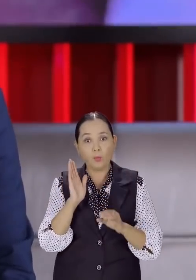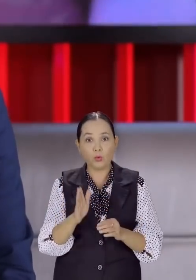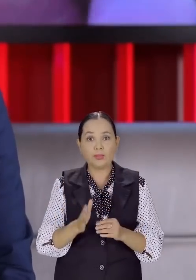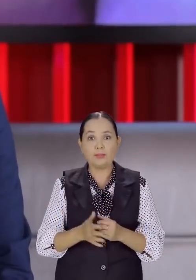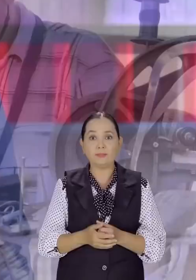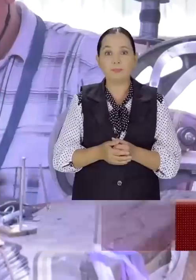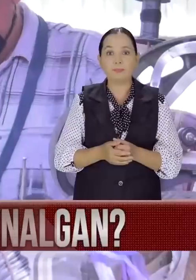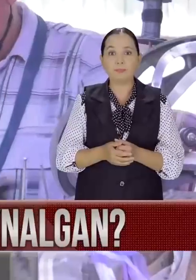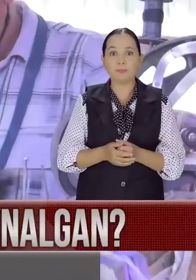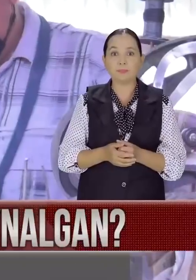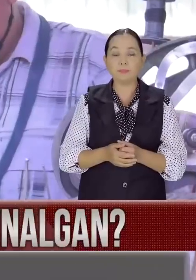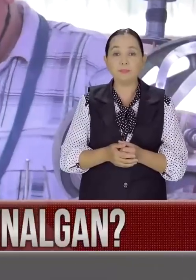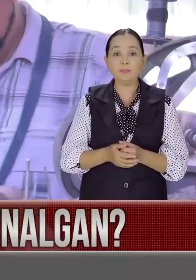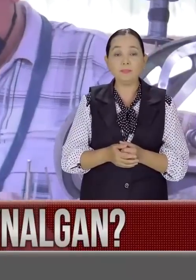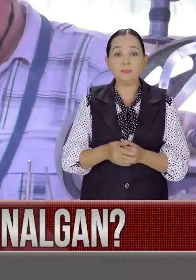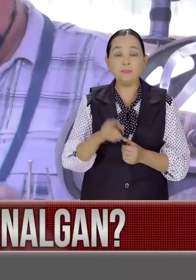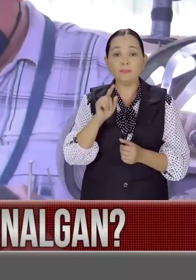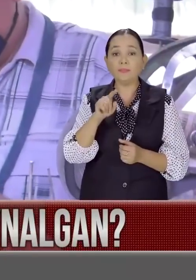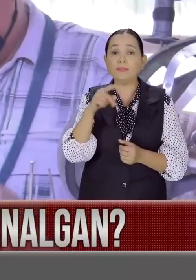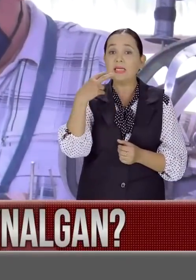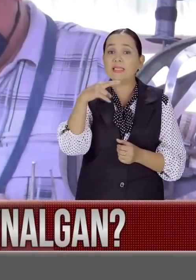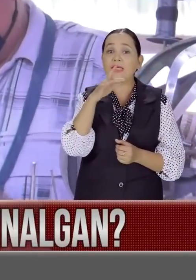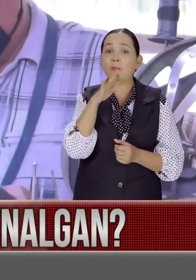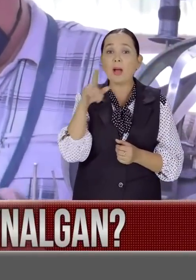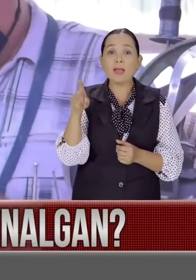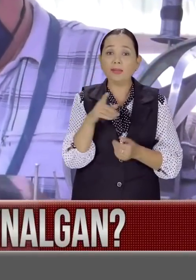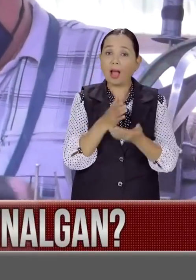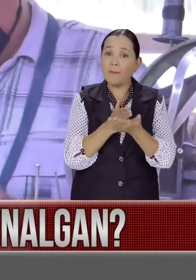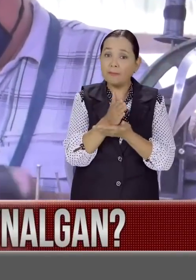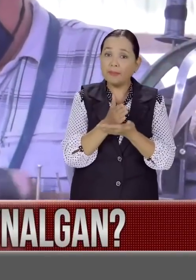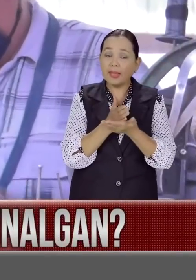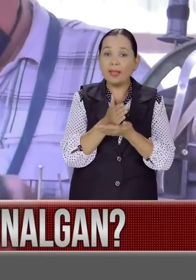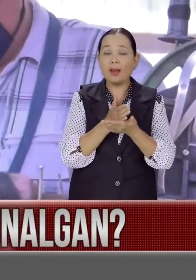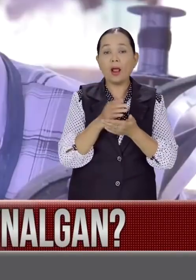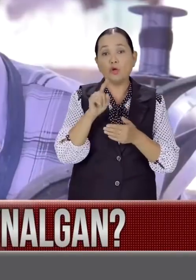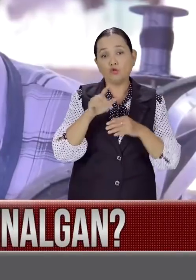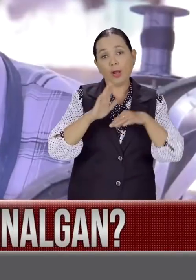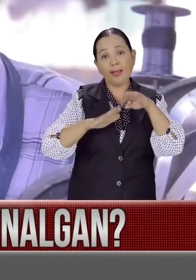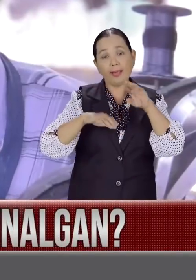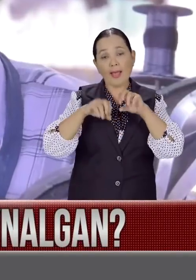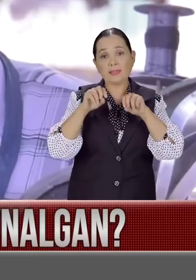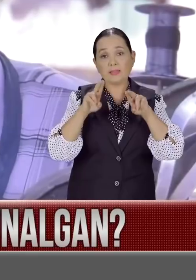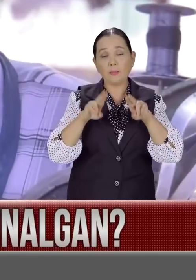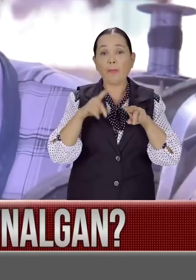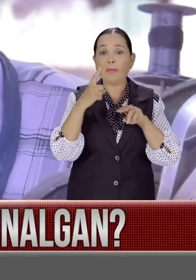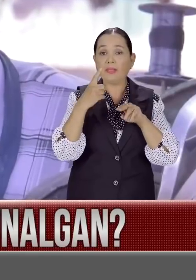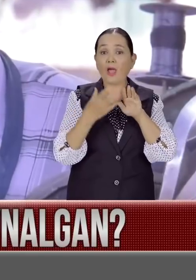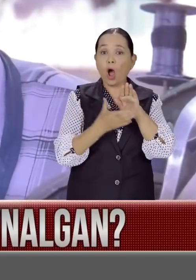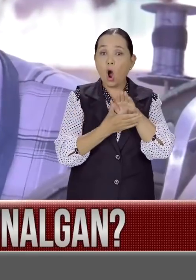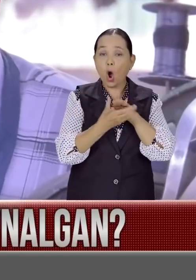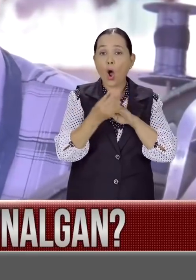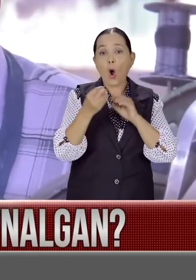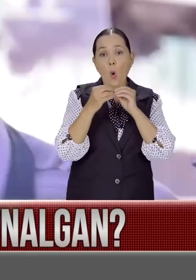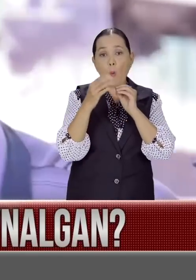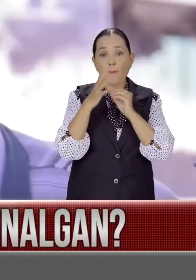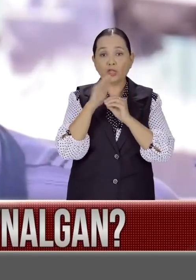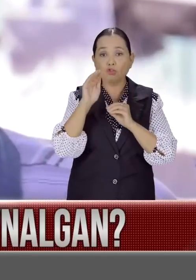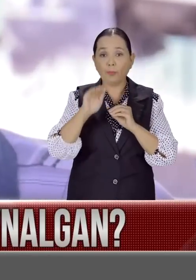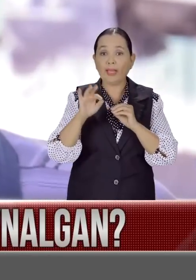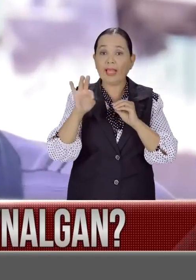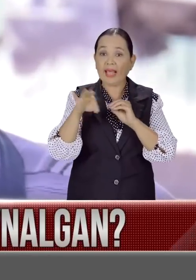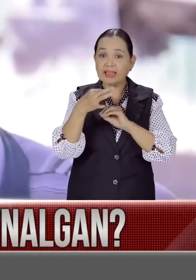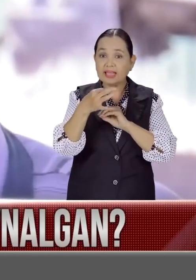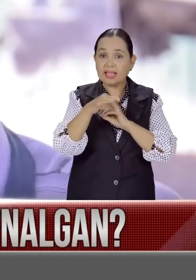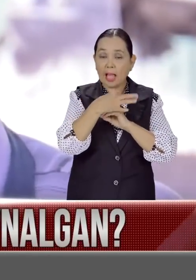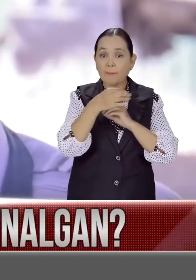o'tdi. Bo'ldi mana 20 yildan beriki. Mana shu kasb endi bitta oyoq kiyimni 15 mingga tikam.